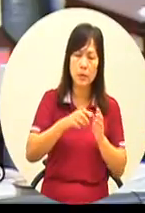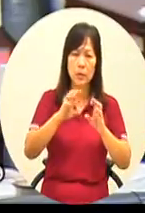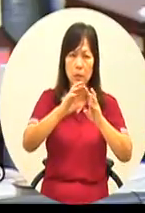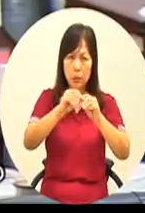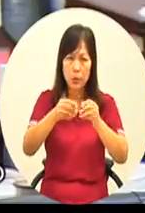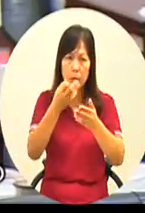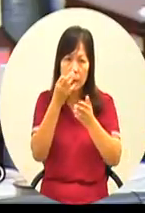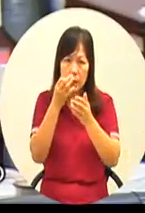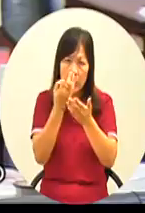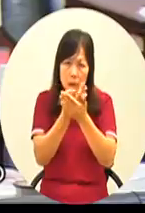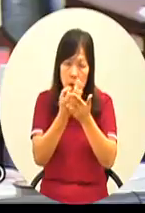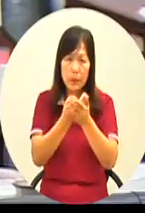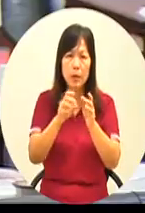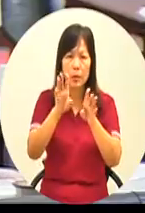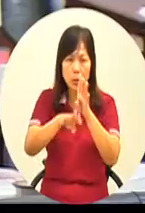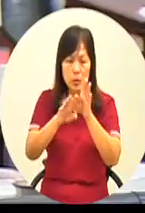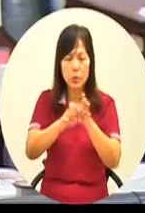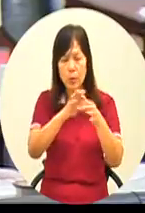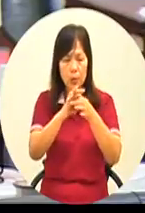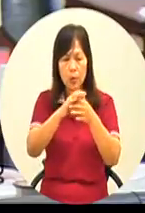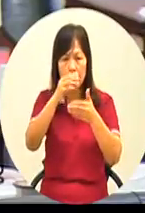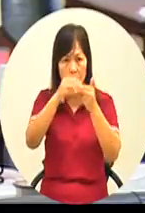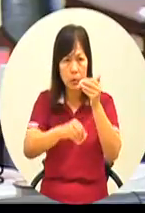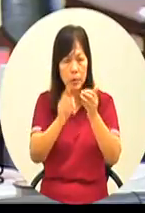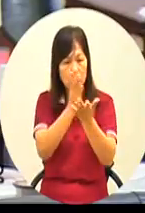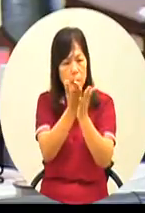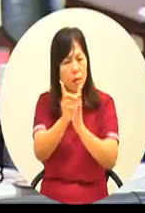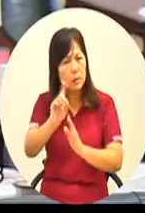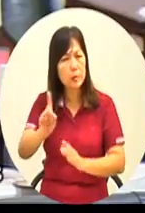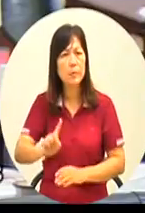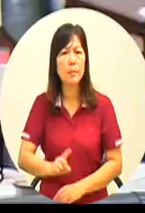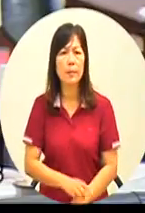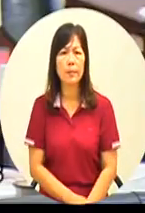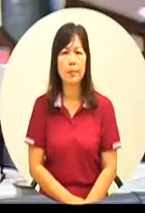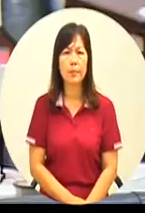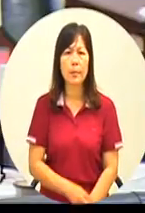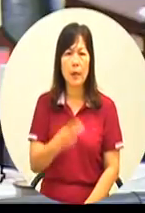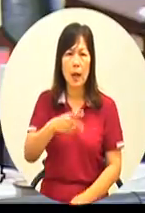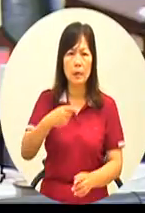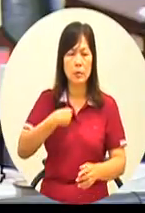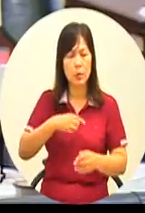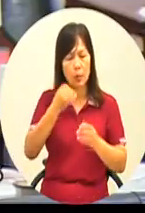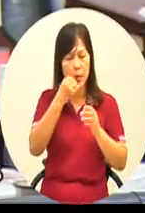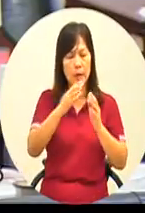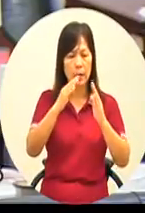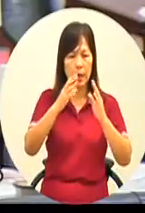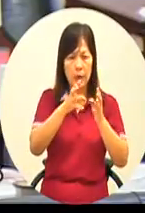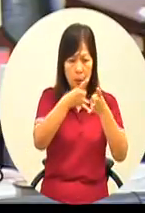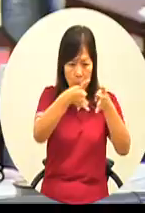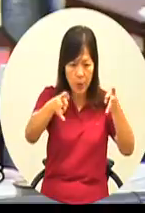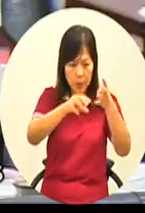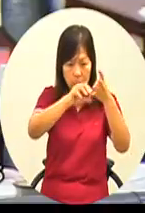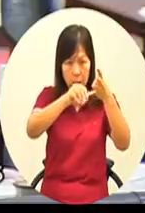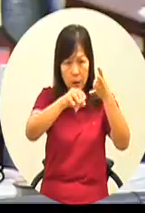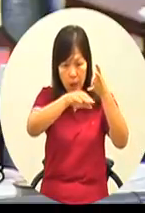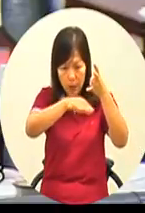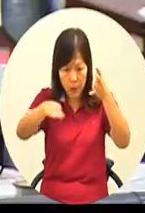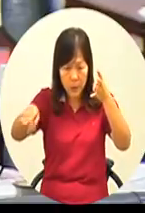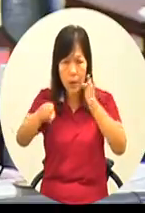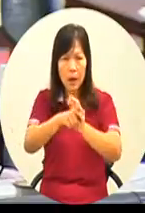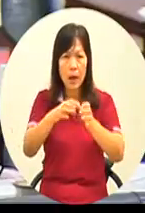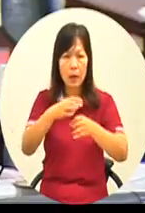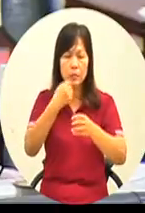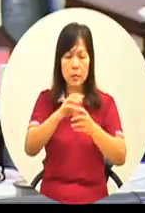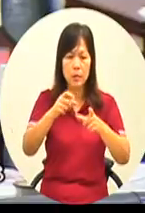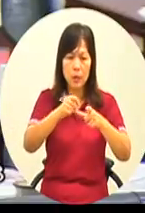免税的相关规定有哪些，包括你可能在骑楼或者是在所谓的公共廊